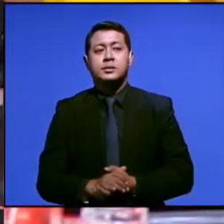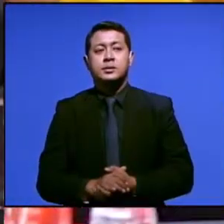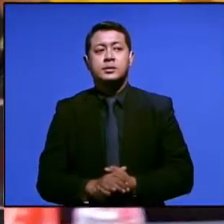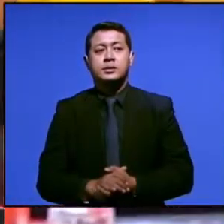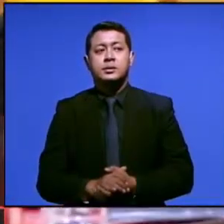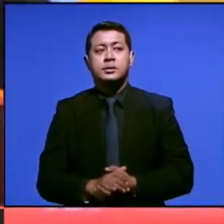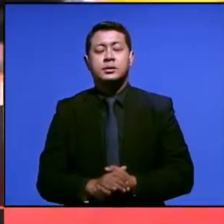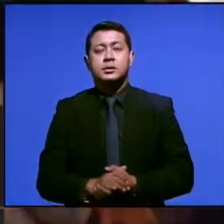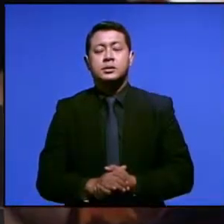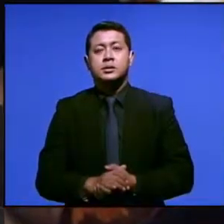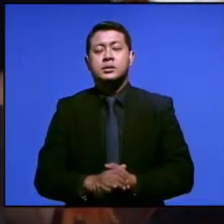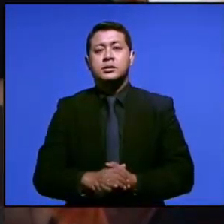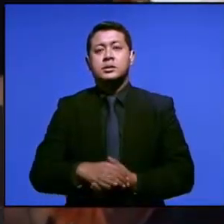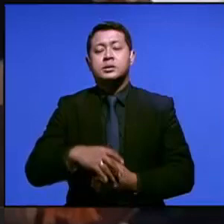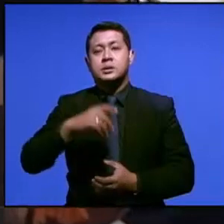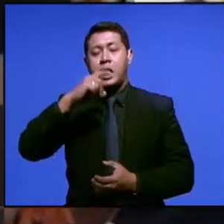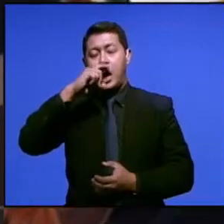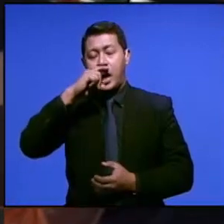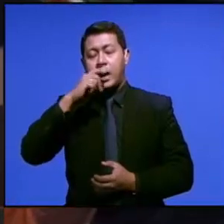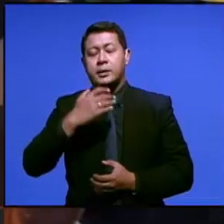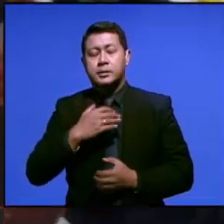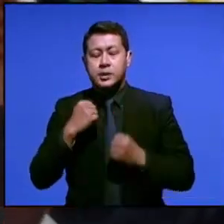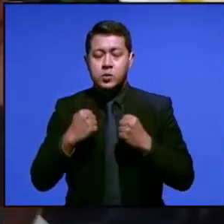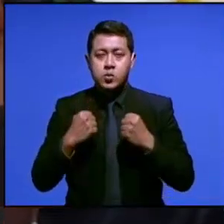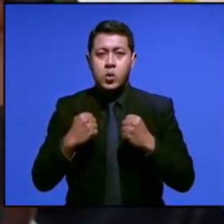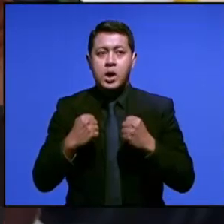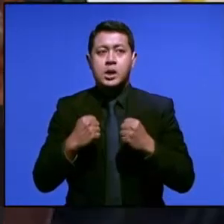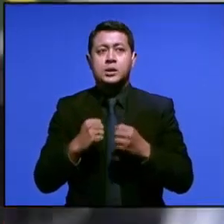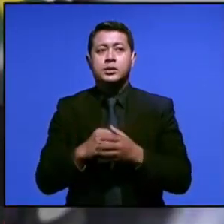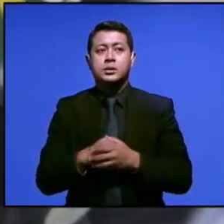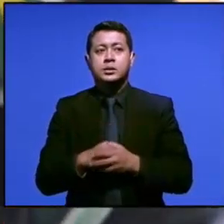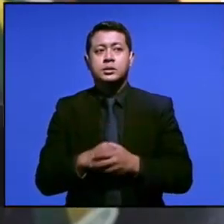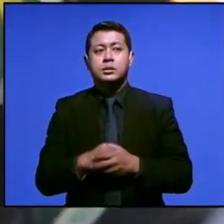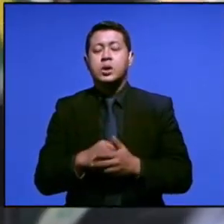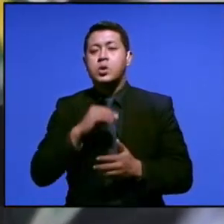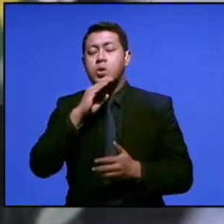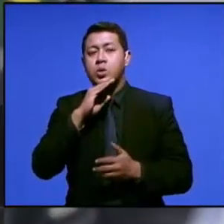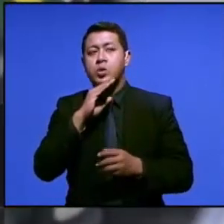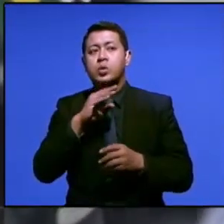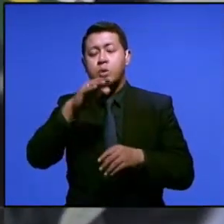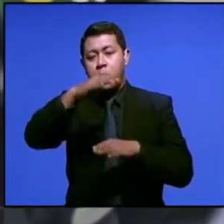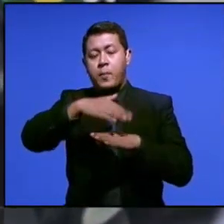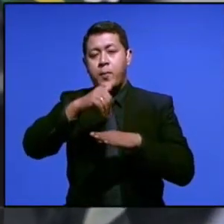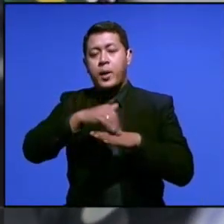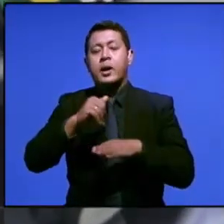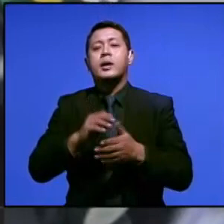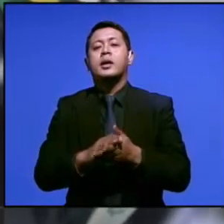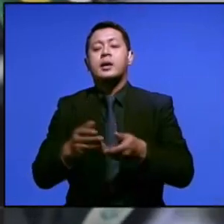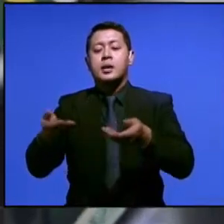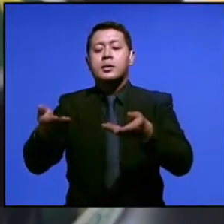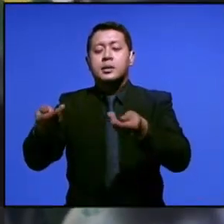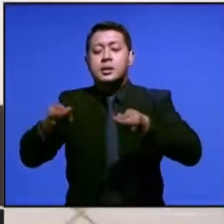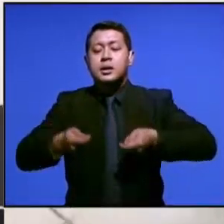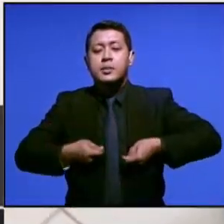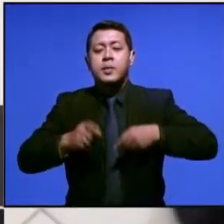Sang ayah wisudawati berusaha tegar ketika duduk di antara sejumlah mahasiswa berprestasi lain menunggu giliran dipanggil menerima ijazah